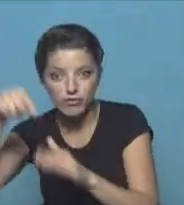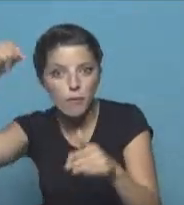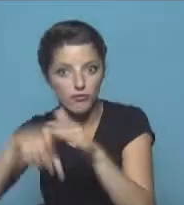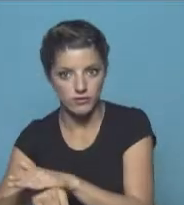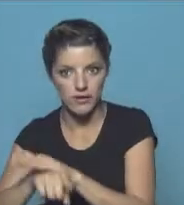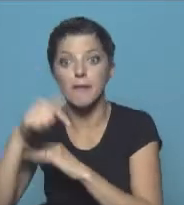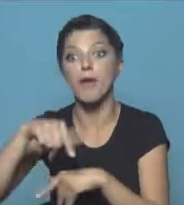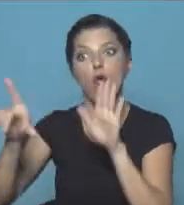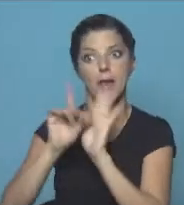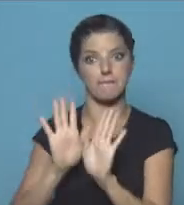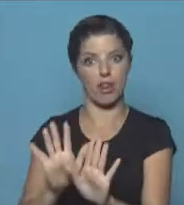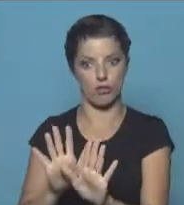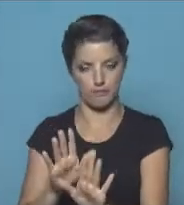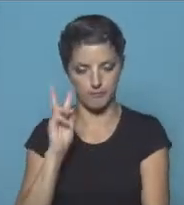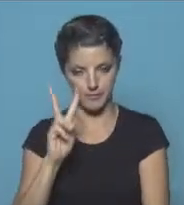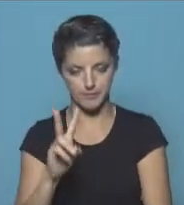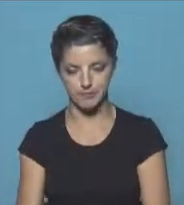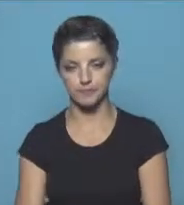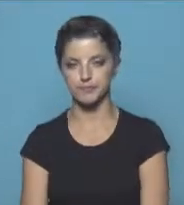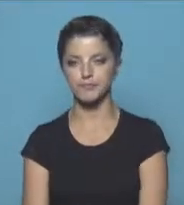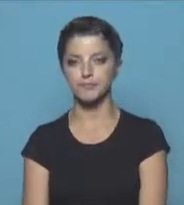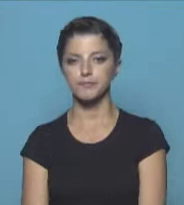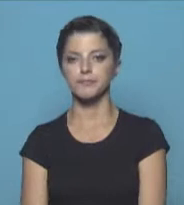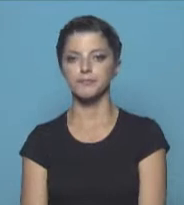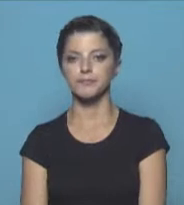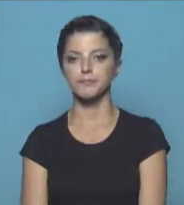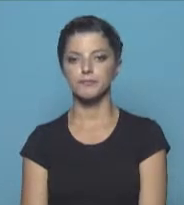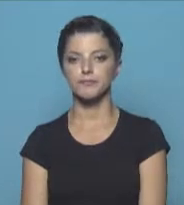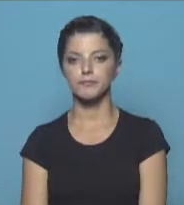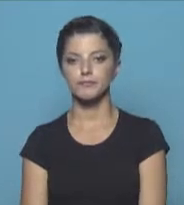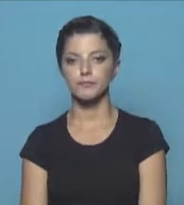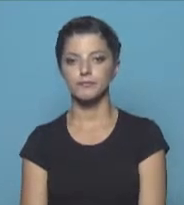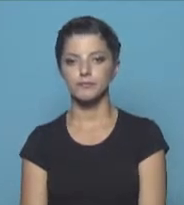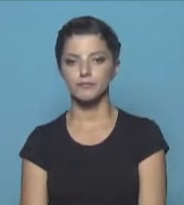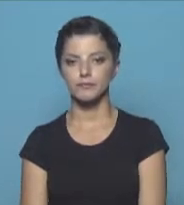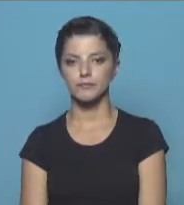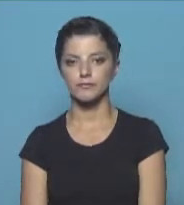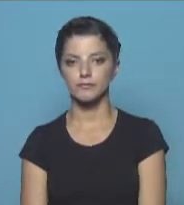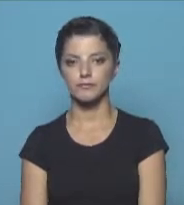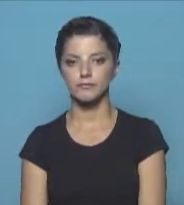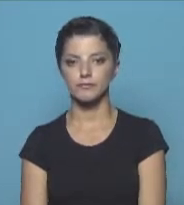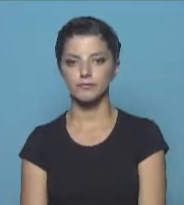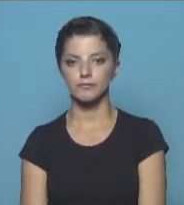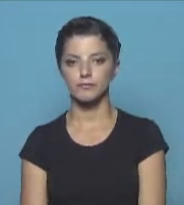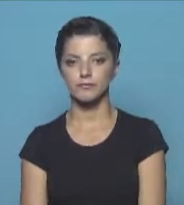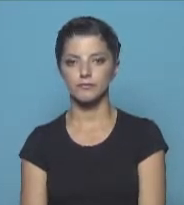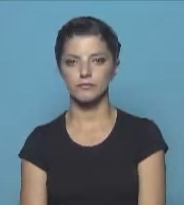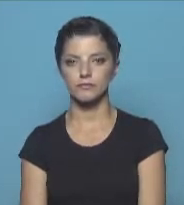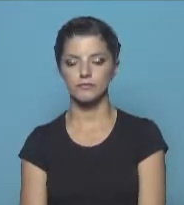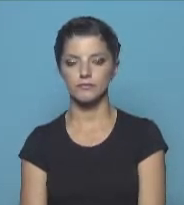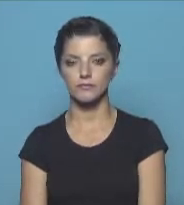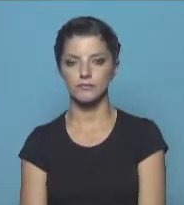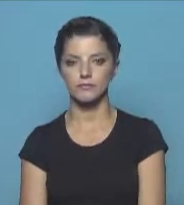protagonistas. Zapewniam Wysoką Izbę, że Prawo i Sprawiedliwość jest, będzie w dalszym ciągu za ochroną